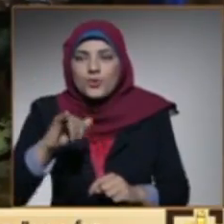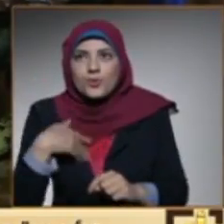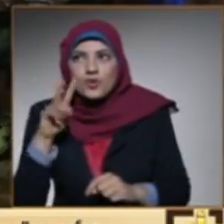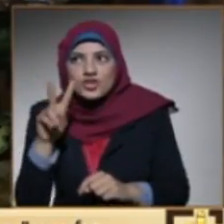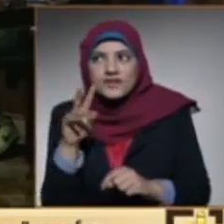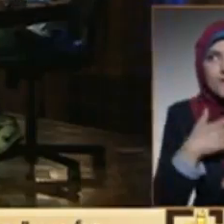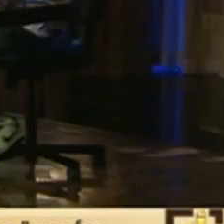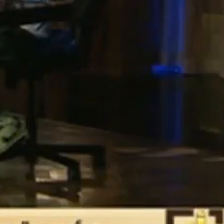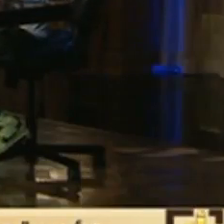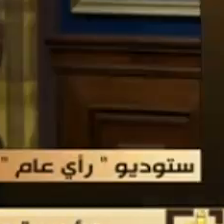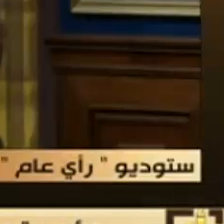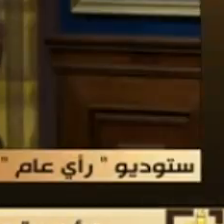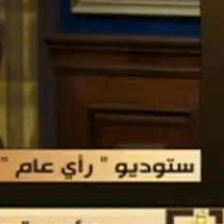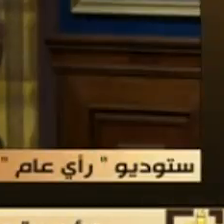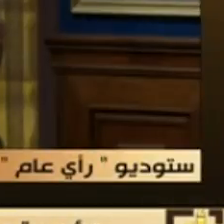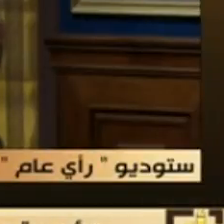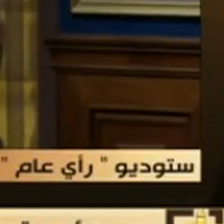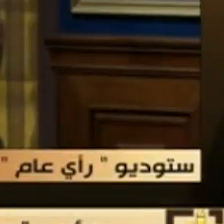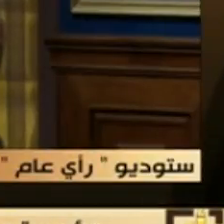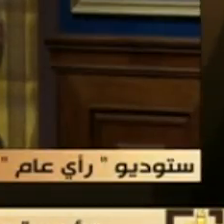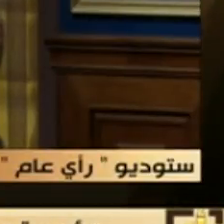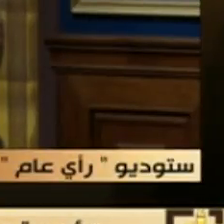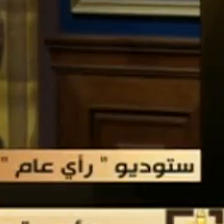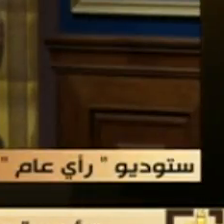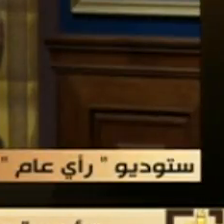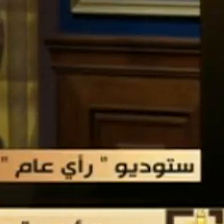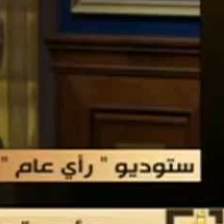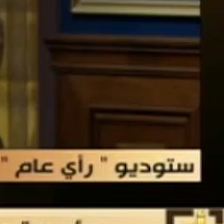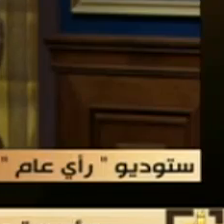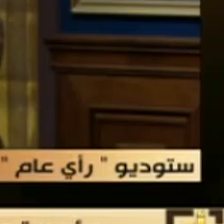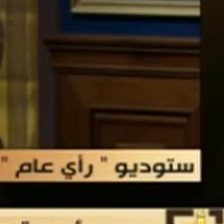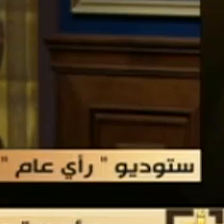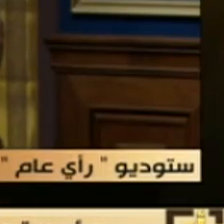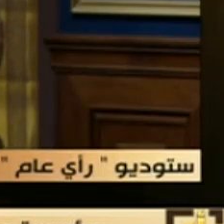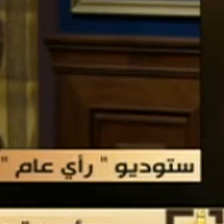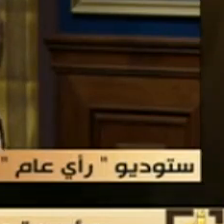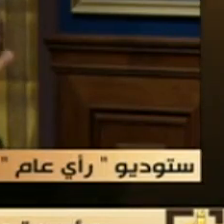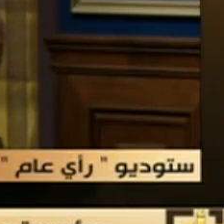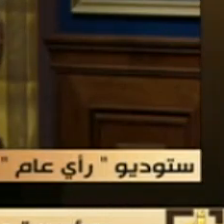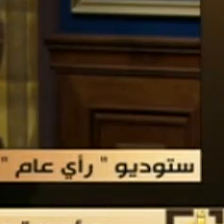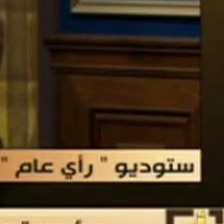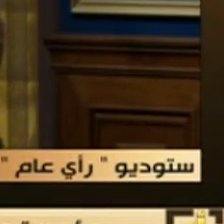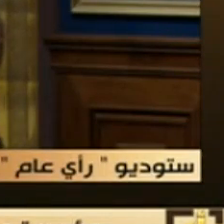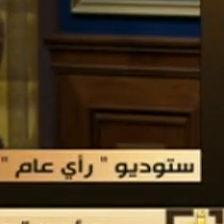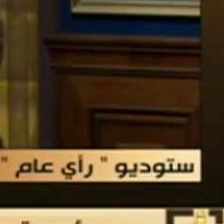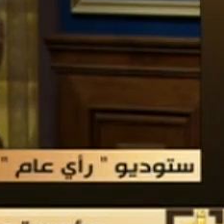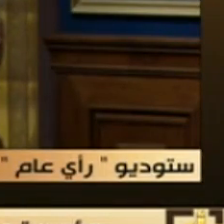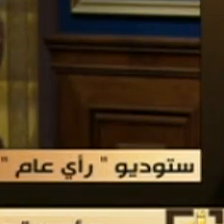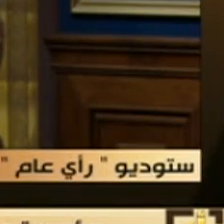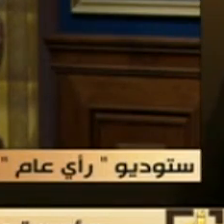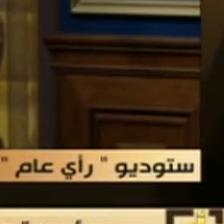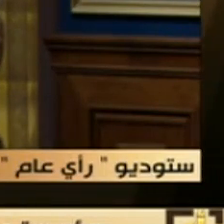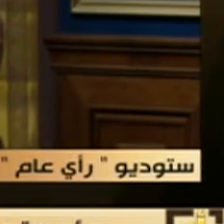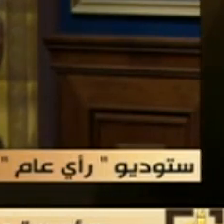ايه، وعنده سرعه. يعني مثلا ان هو اتنين بيتكلموا صم النتي، لو انا بقعد اعمل كده هو عنده استعداد ان هو قاعد عارف الاثنين